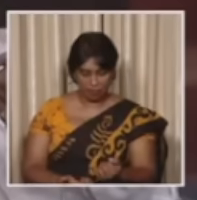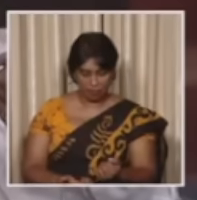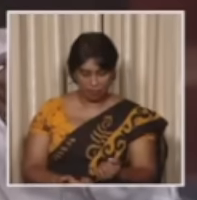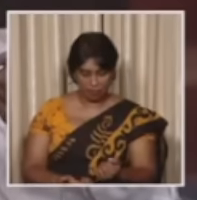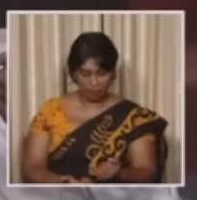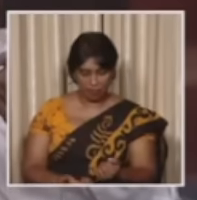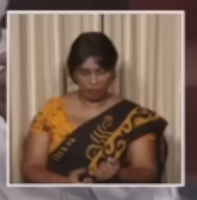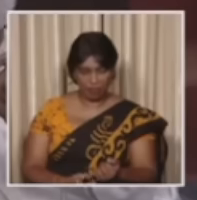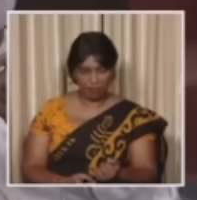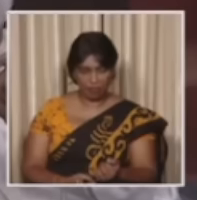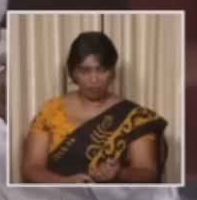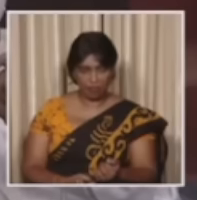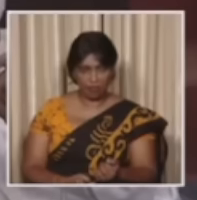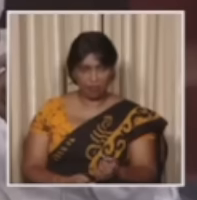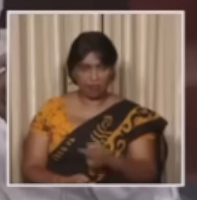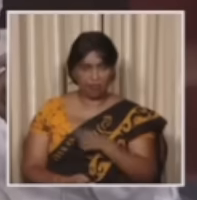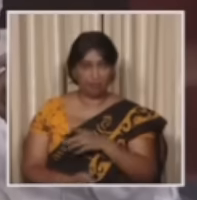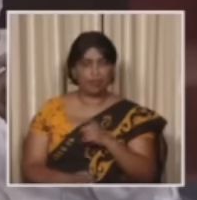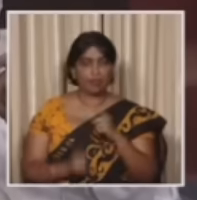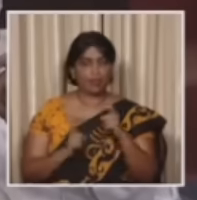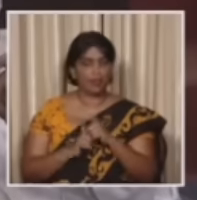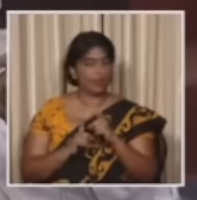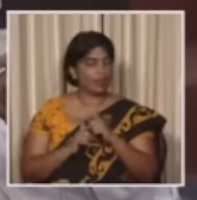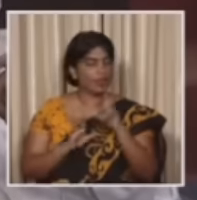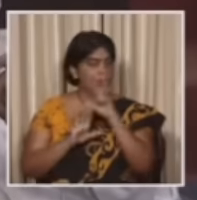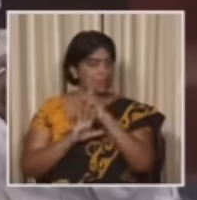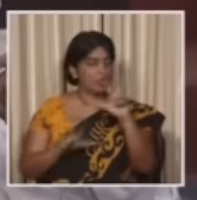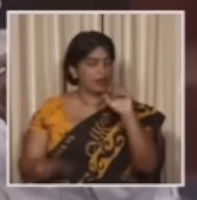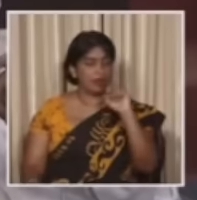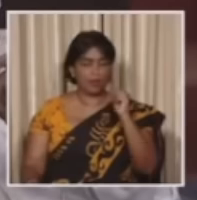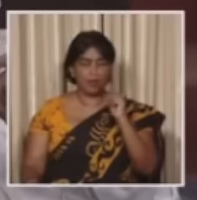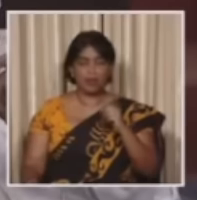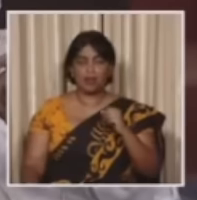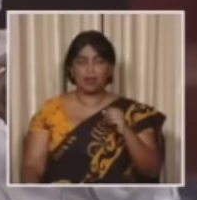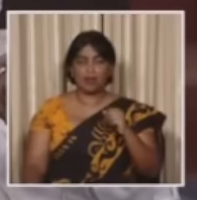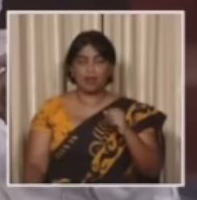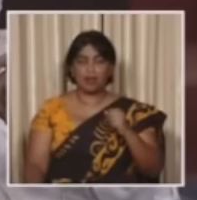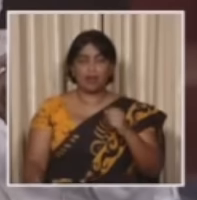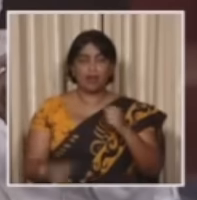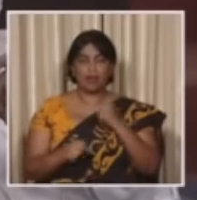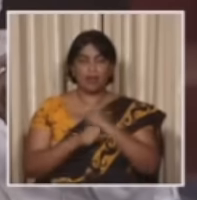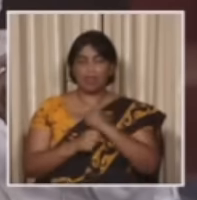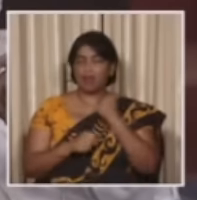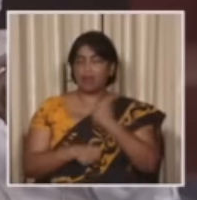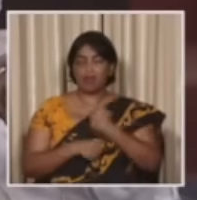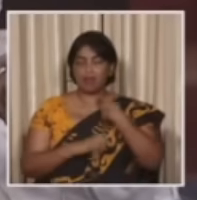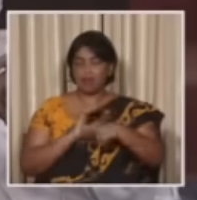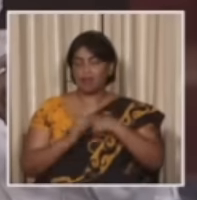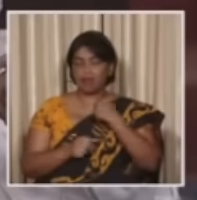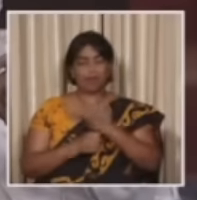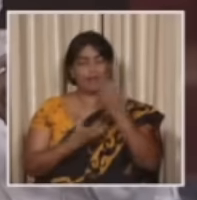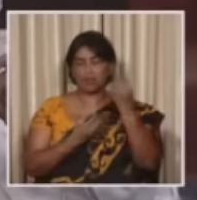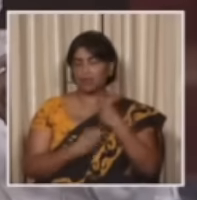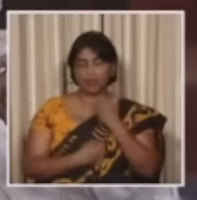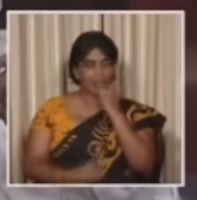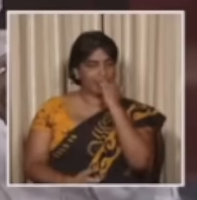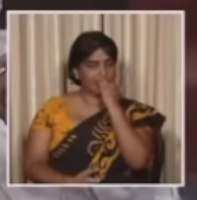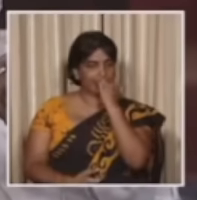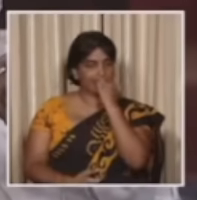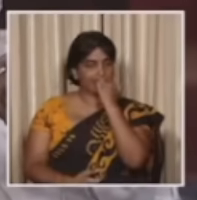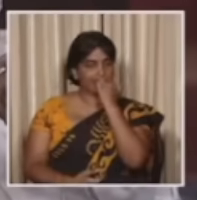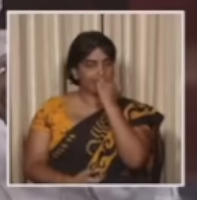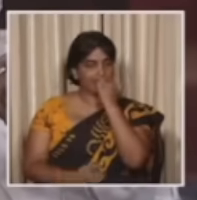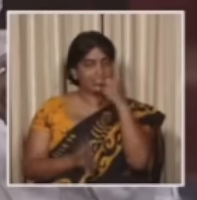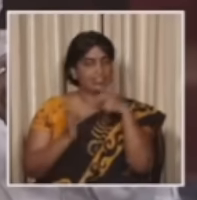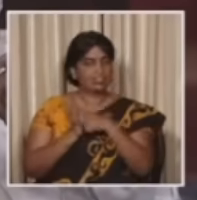එතකොට ඒ ඩොලර් 18යි 50 ලංකා රජයට එන්නේ නැහැ. ඒ මුදල වීස සැට් එක